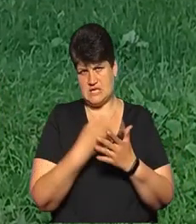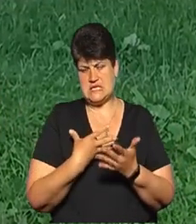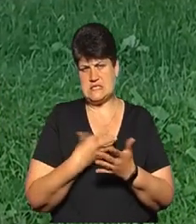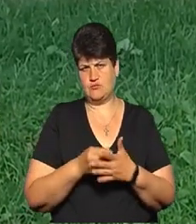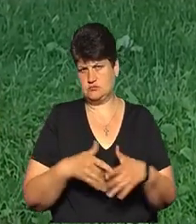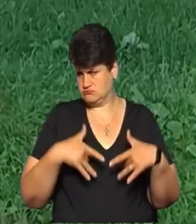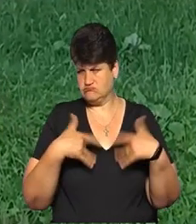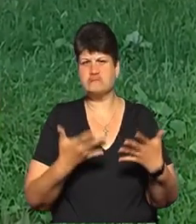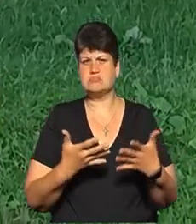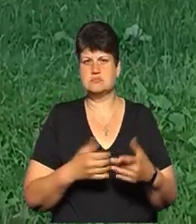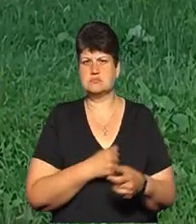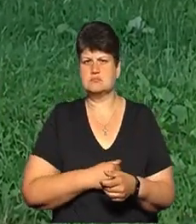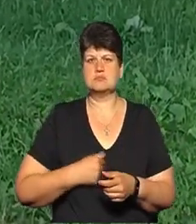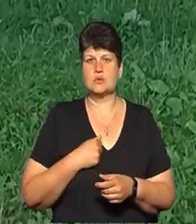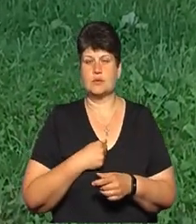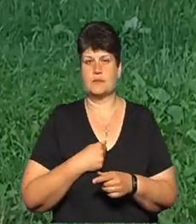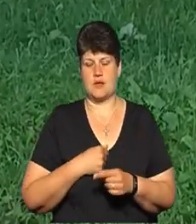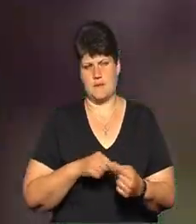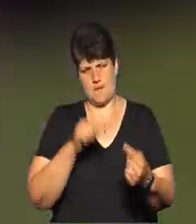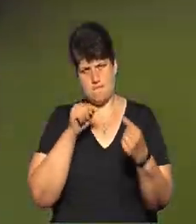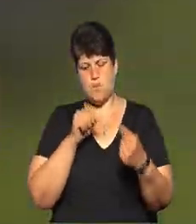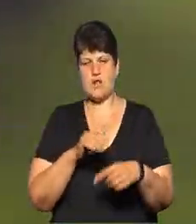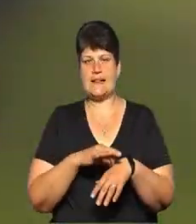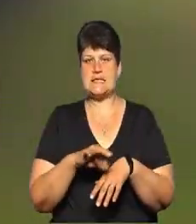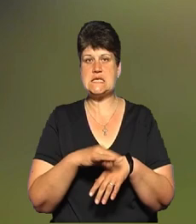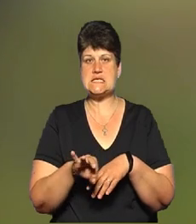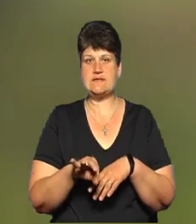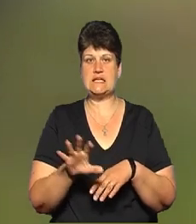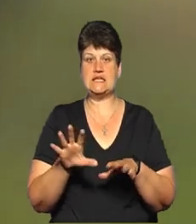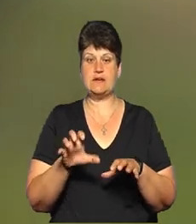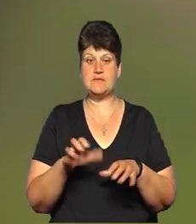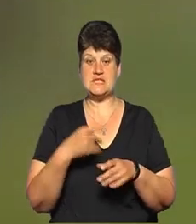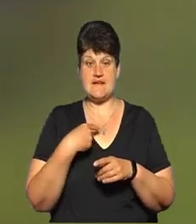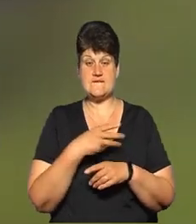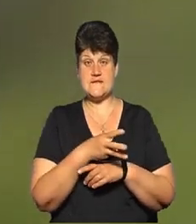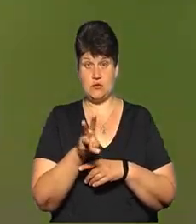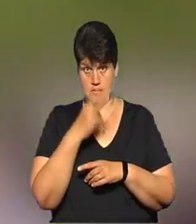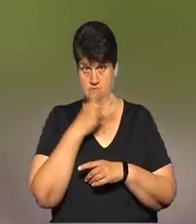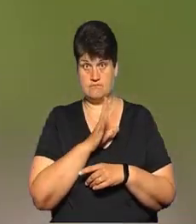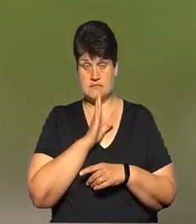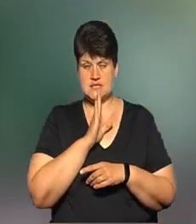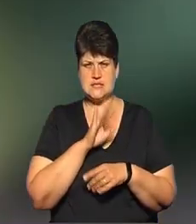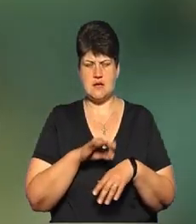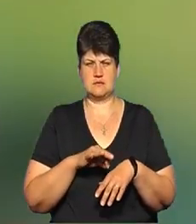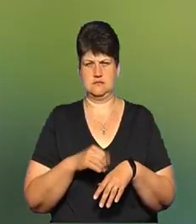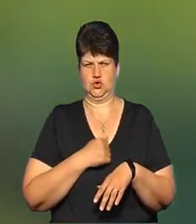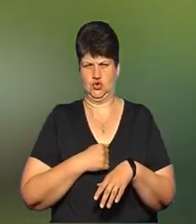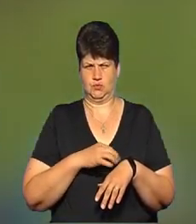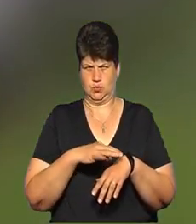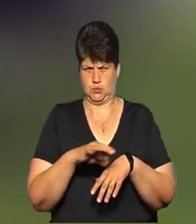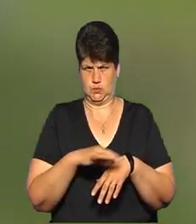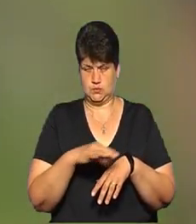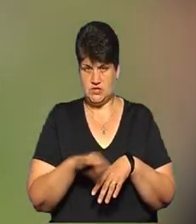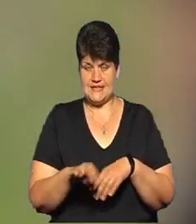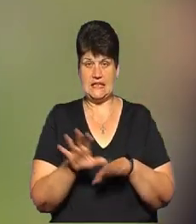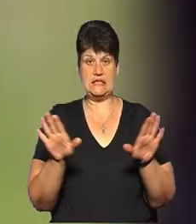вчинку чоловіка і закликати вас бути проти насильства над тваринами. Ось це відео, яке побачила дівчина. За жорстоке поводження з тваринами щодо чоловіка